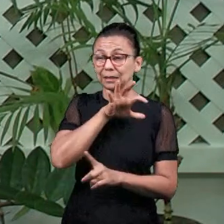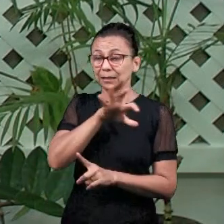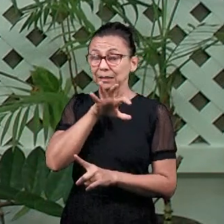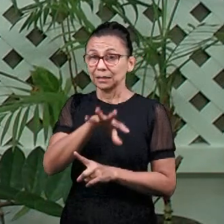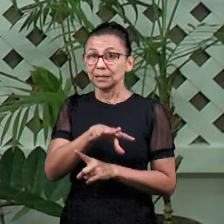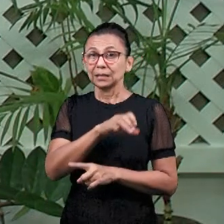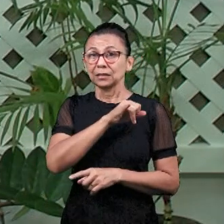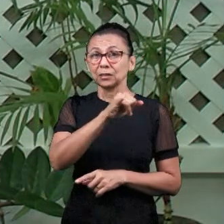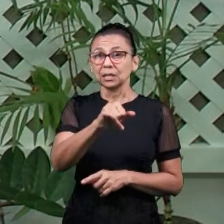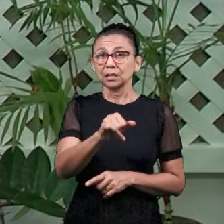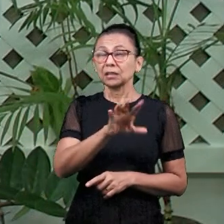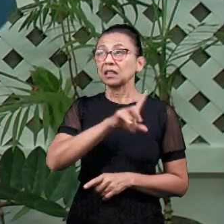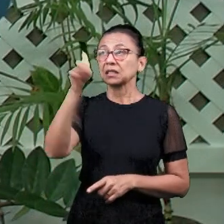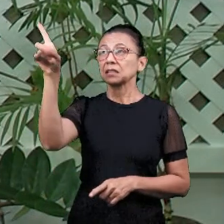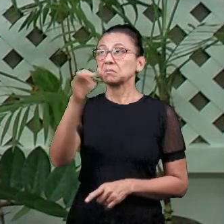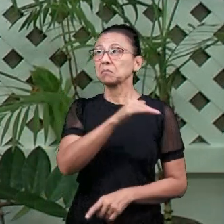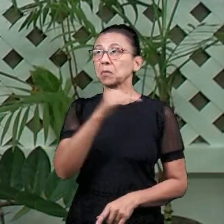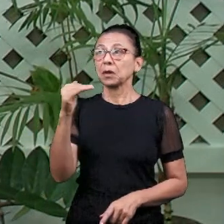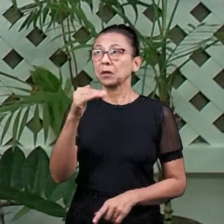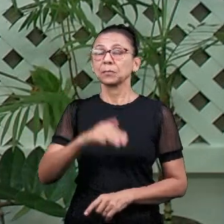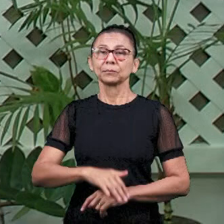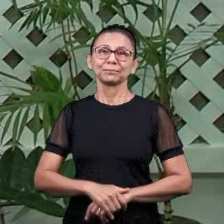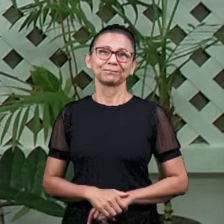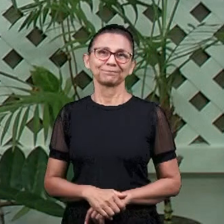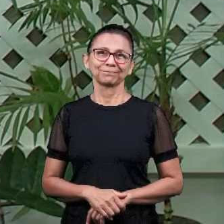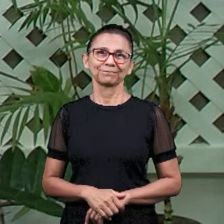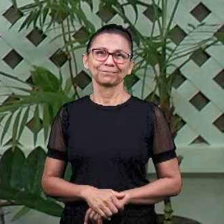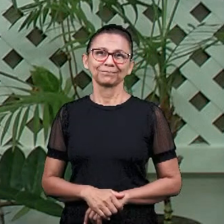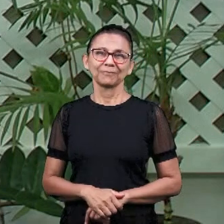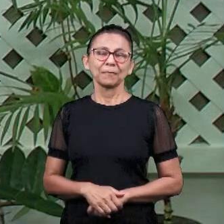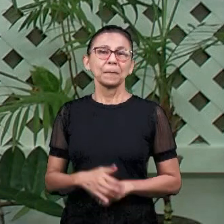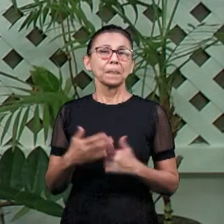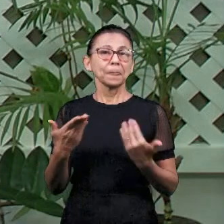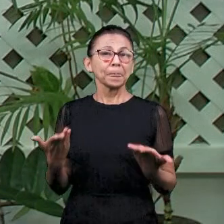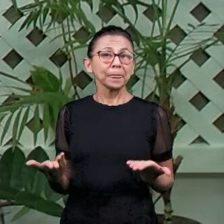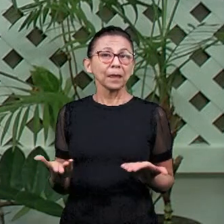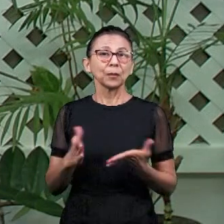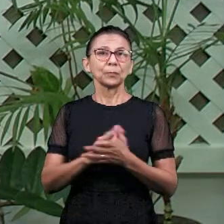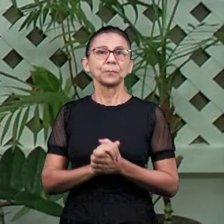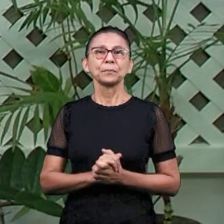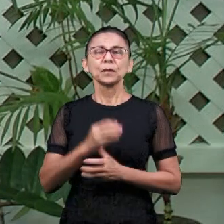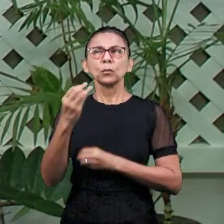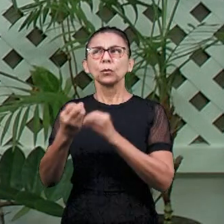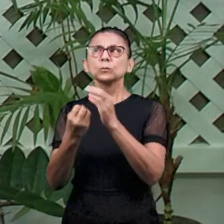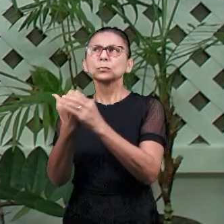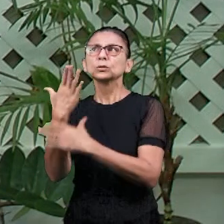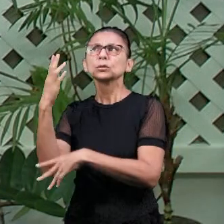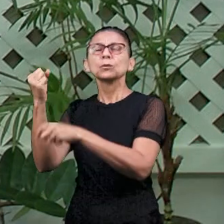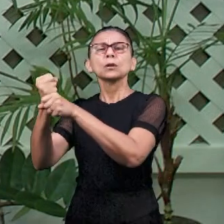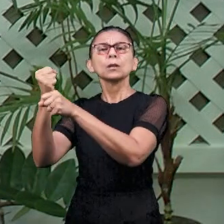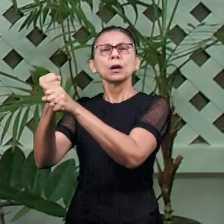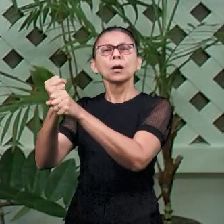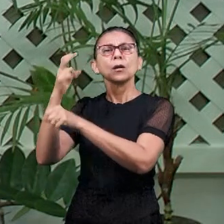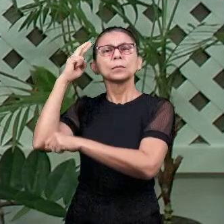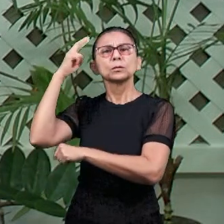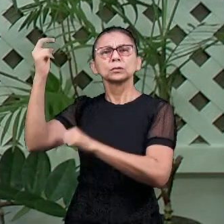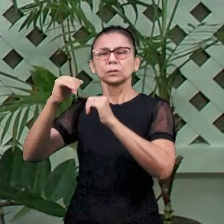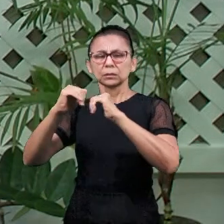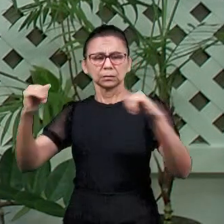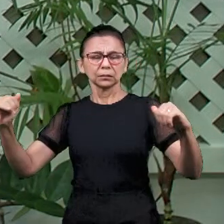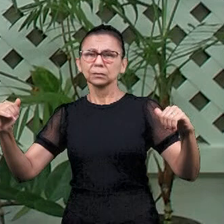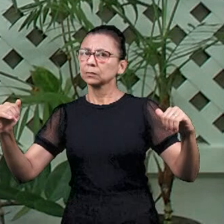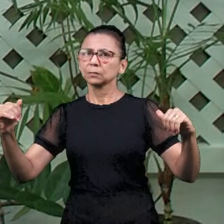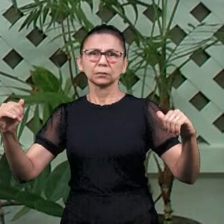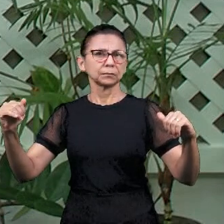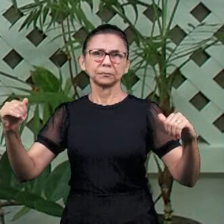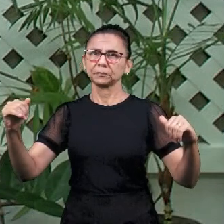un théologien. Donc, c'est là que l'œuvre a commencé. L'œuvre, il n'est pas né dans une